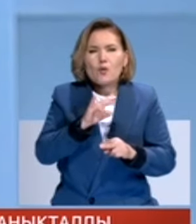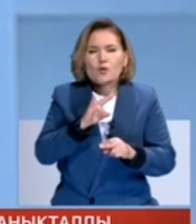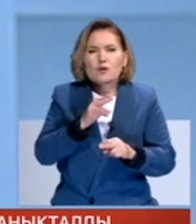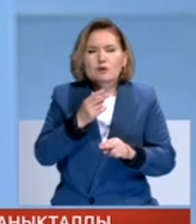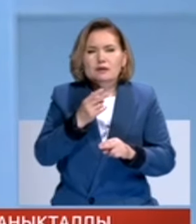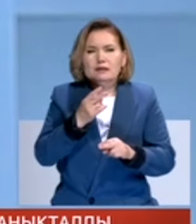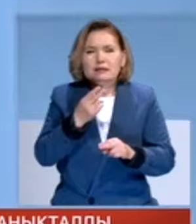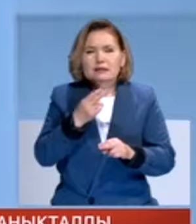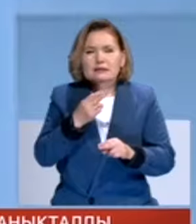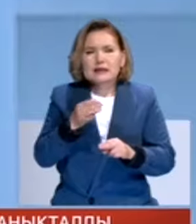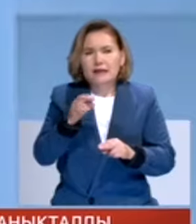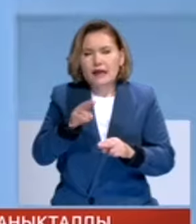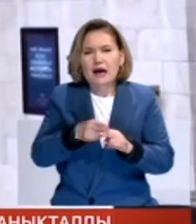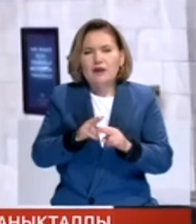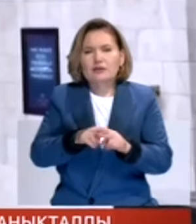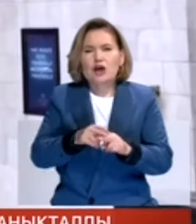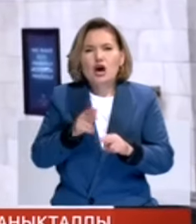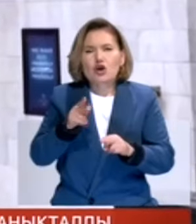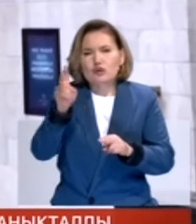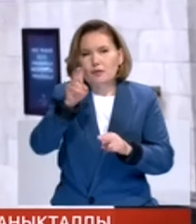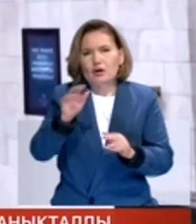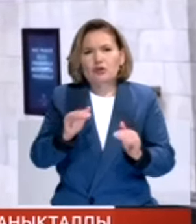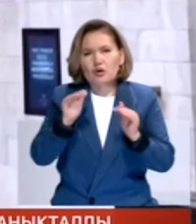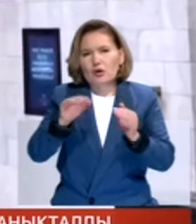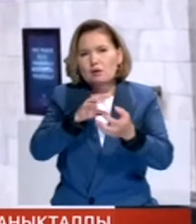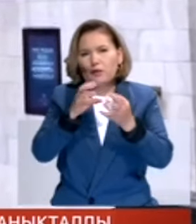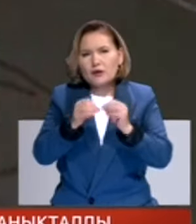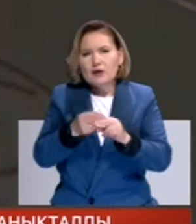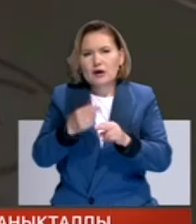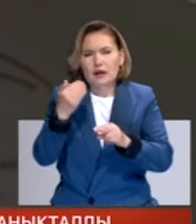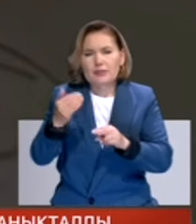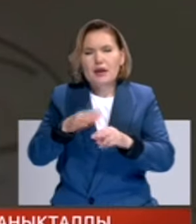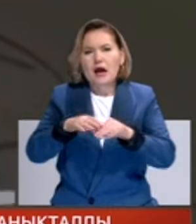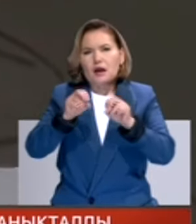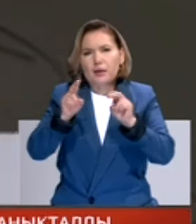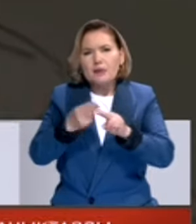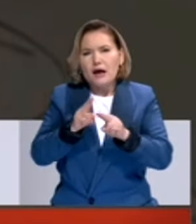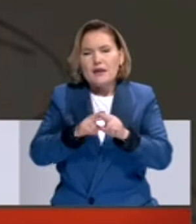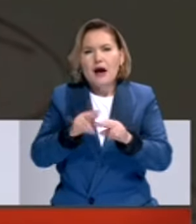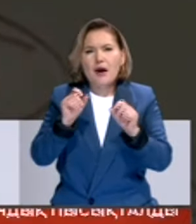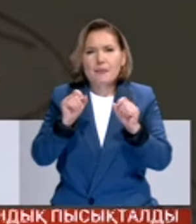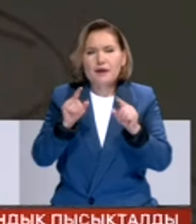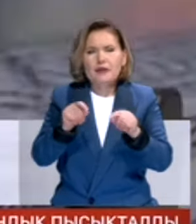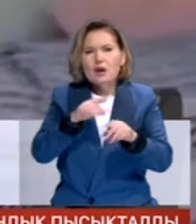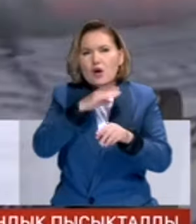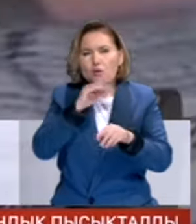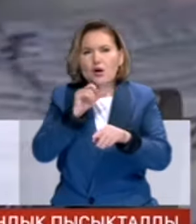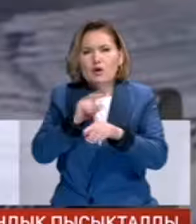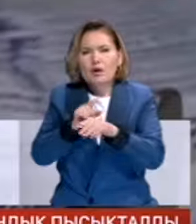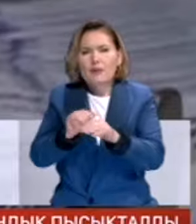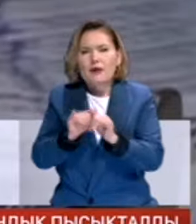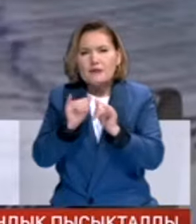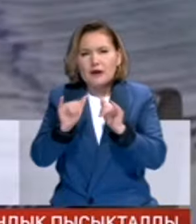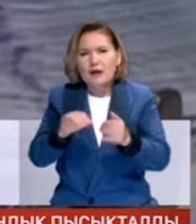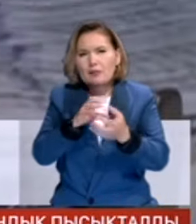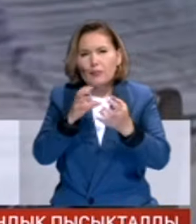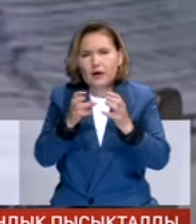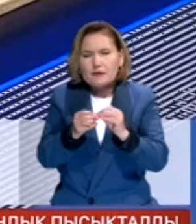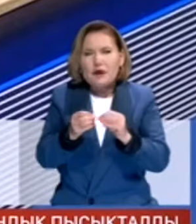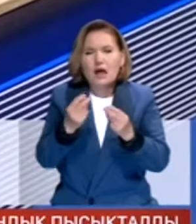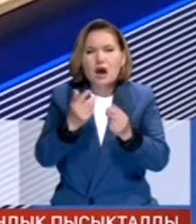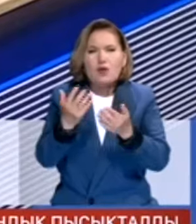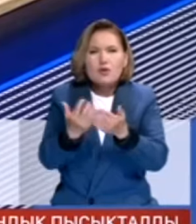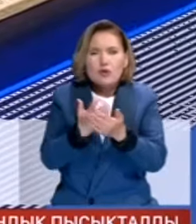болжайды. Қазір оның құны 2400 доллардан сәл асады. Сарапшылар бұдан алтынға деген сұраныс артып, инвесторлар жоғары